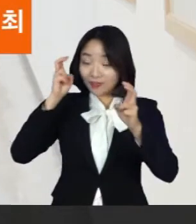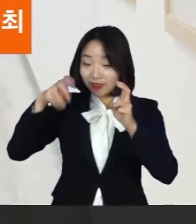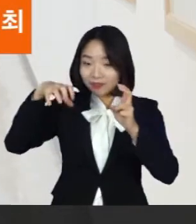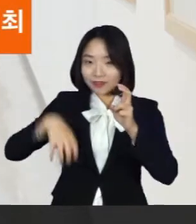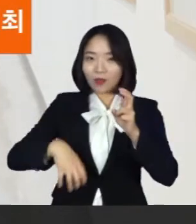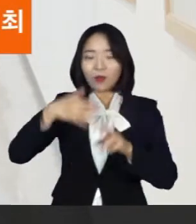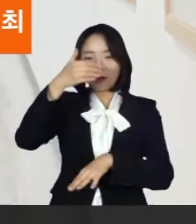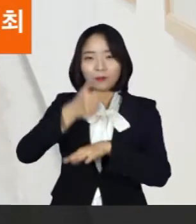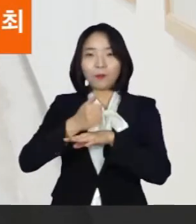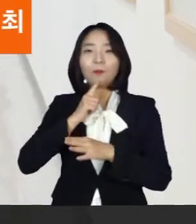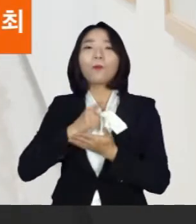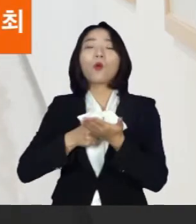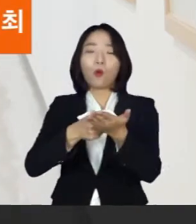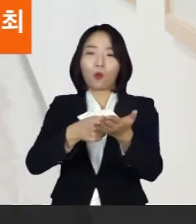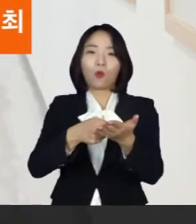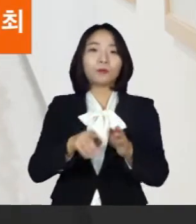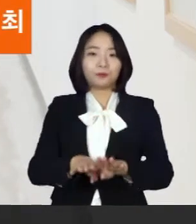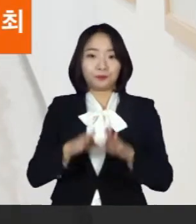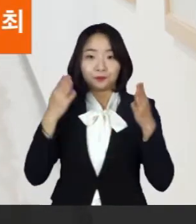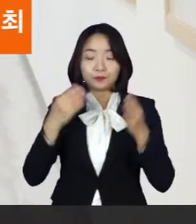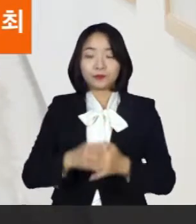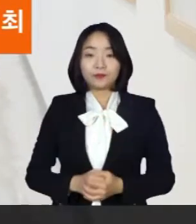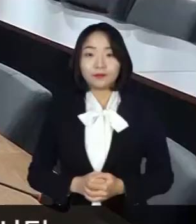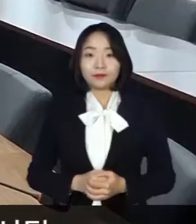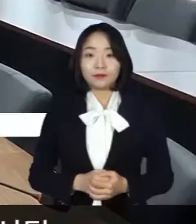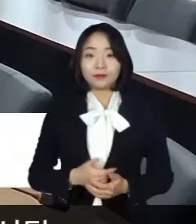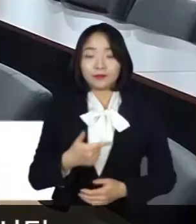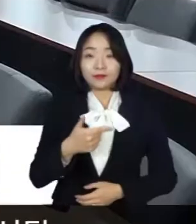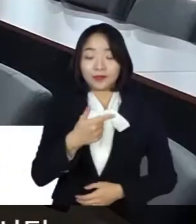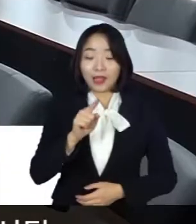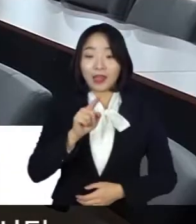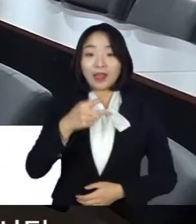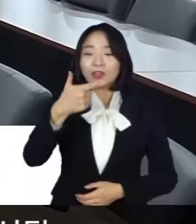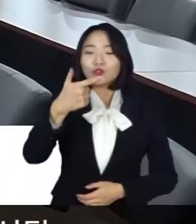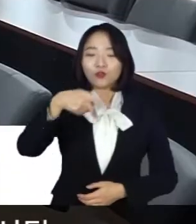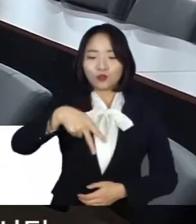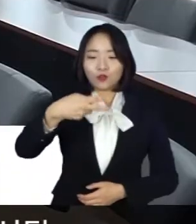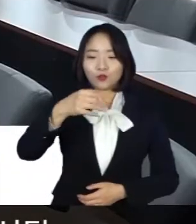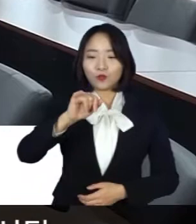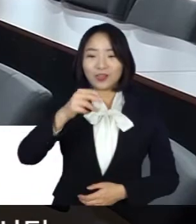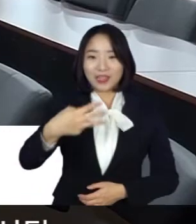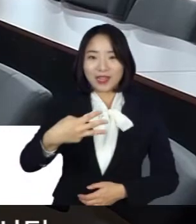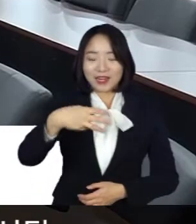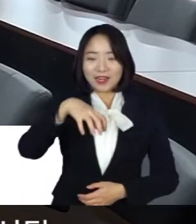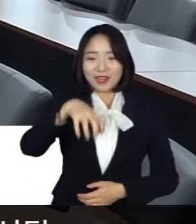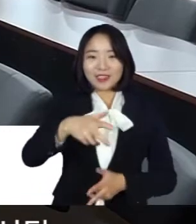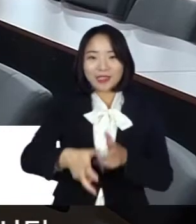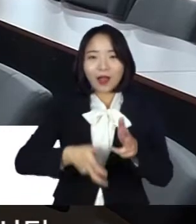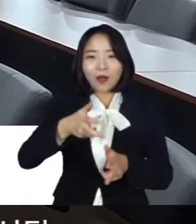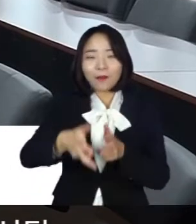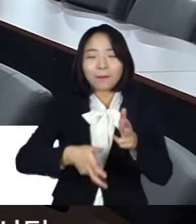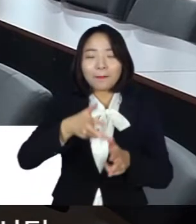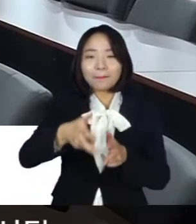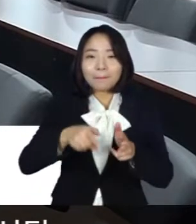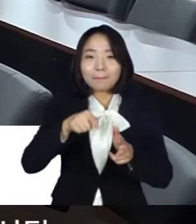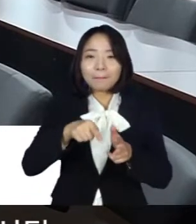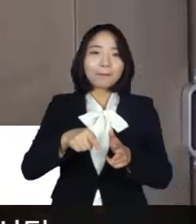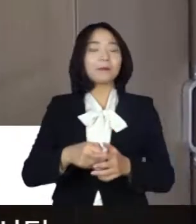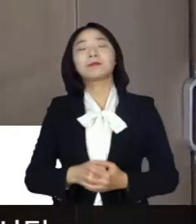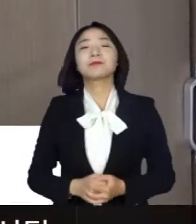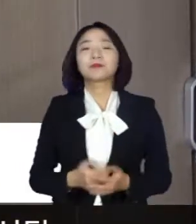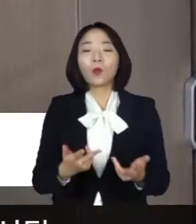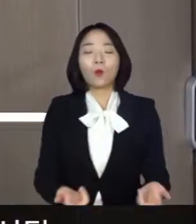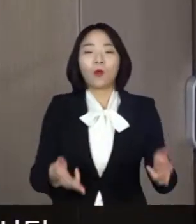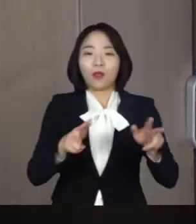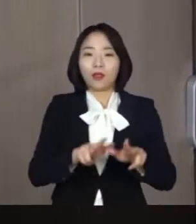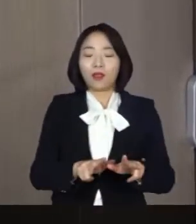및 실시설계 용역 최종 보고회가 열렸습니다. 이번 보고회는 남산지구 도시재생 누리 사업의 원도심 활성화의